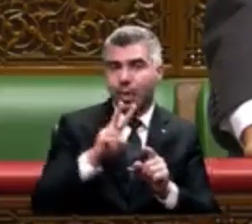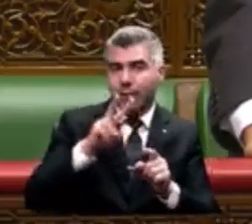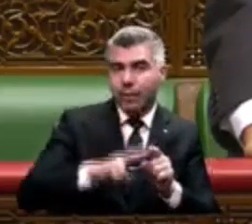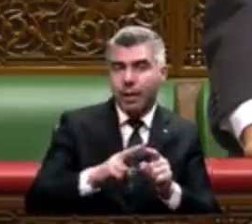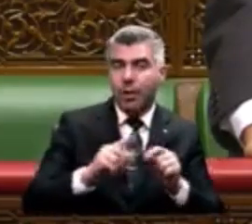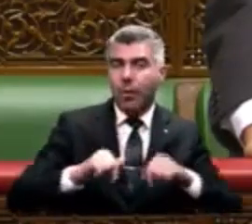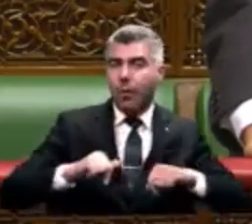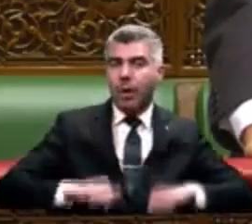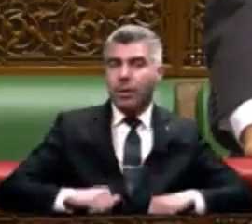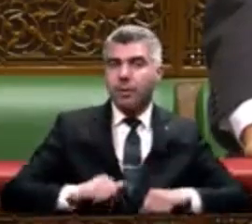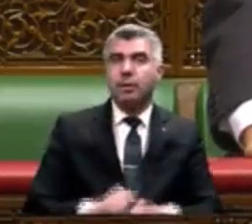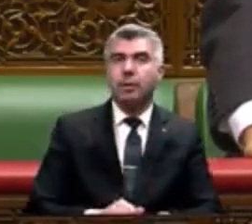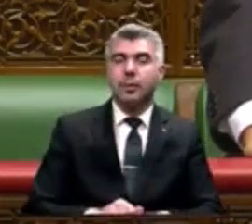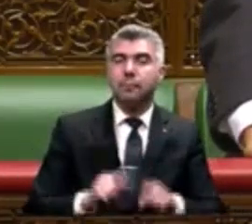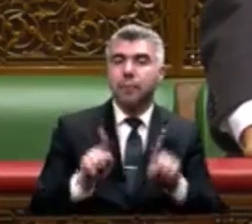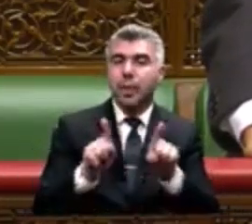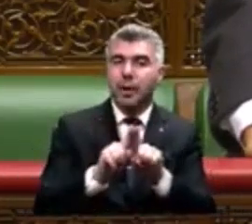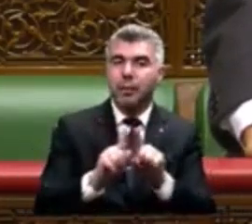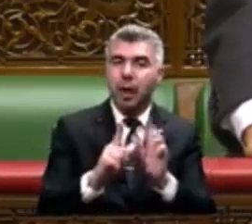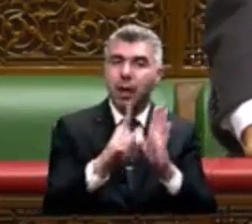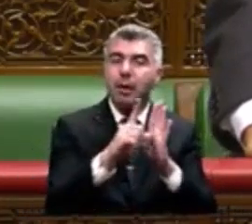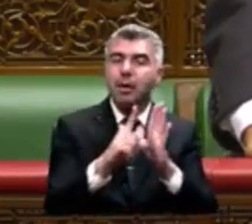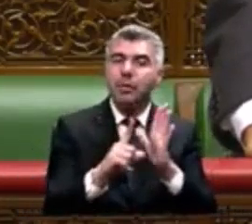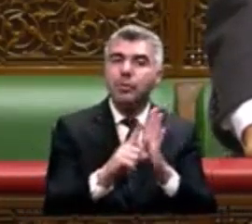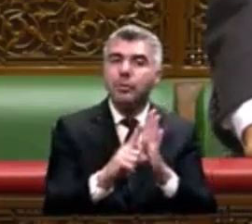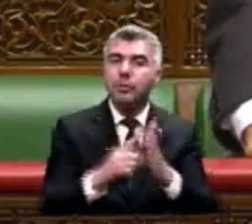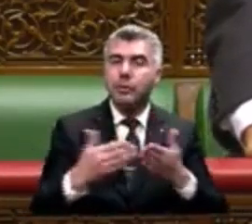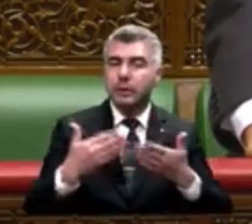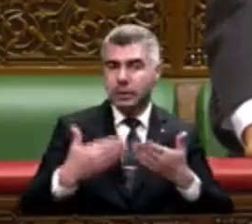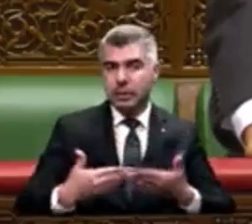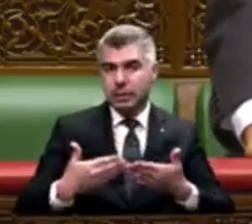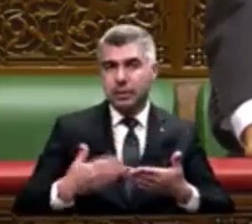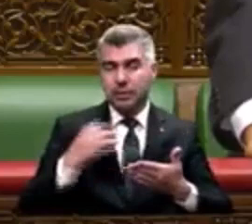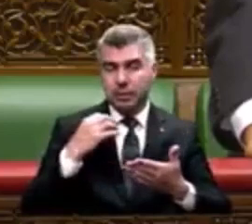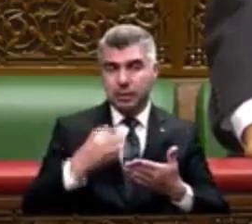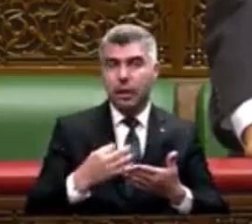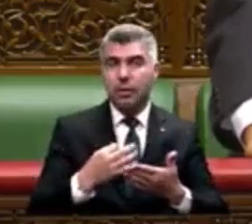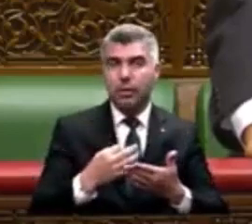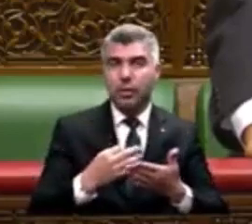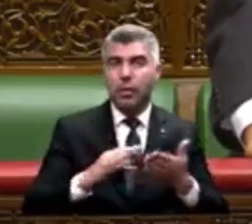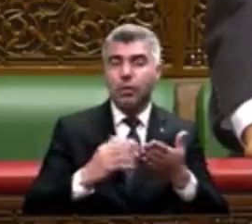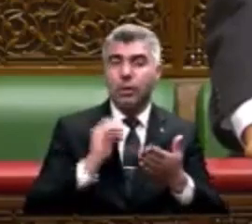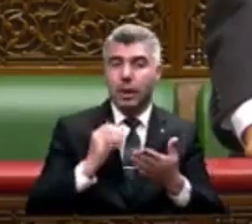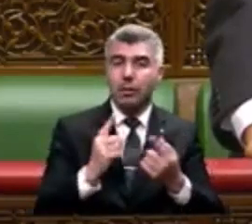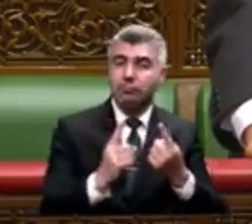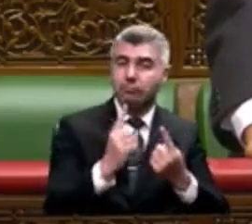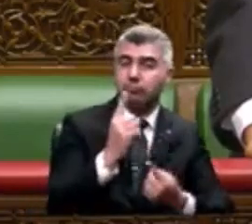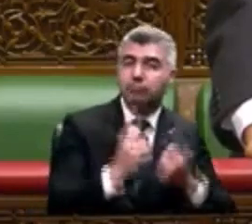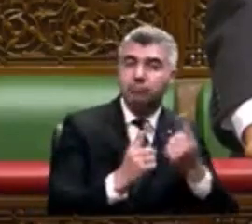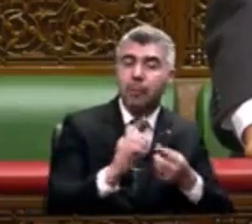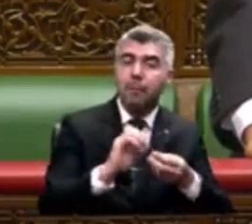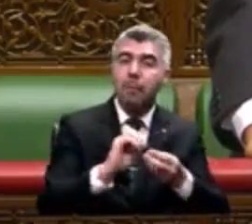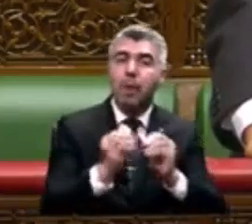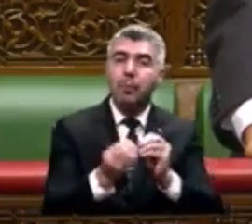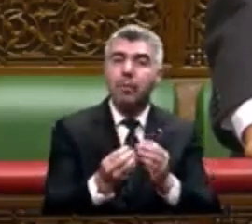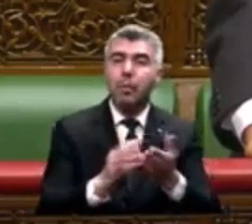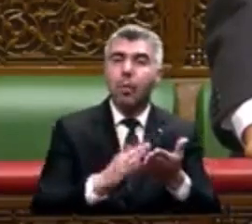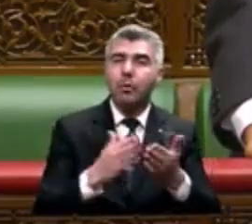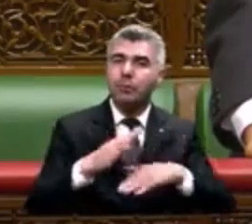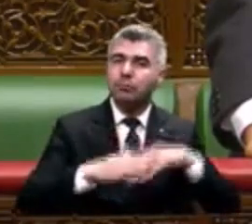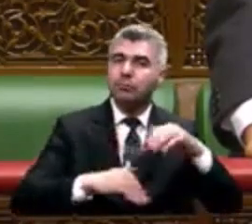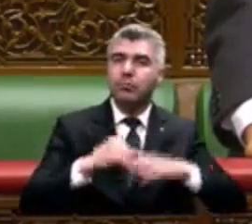سيد الوزير هذا النظام الأساسي الذي قد نعتبره نظاما لقيطا لأن الكل تبرأ منه